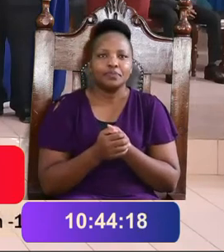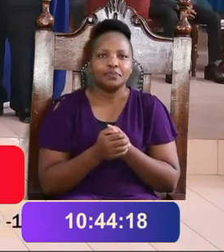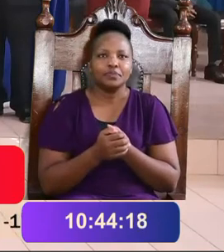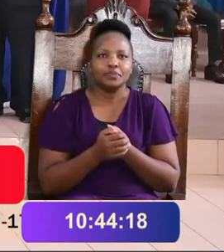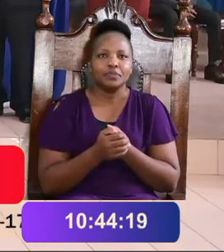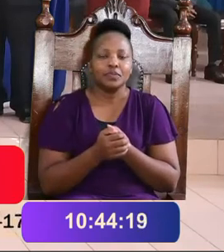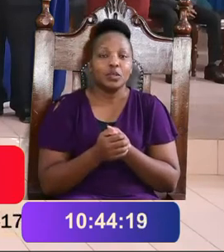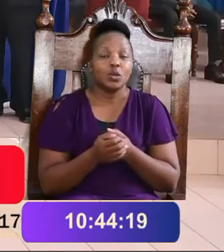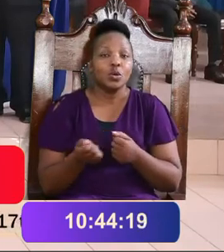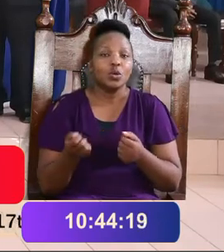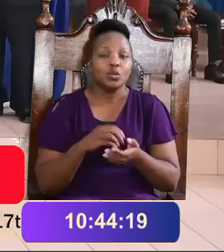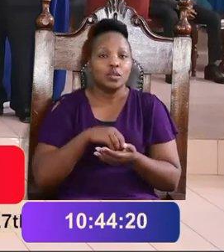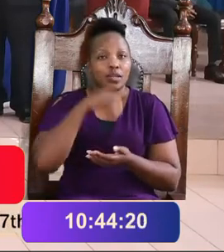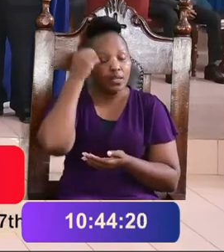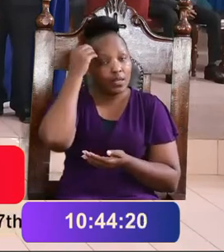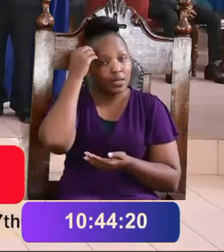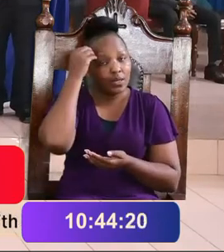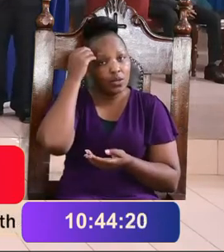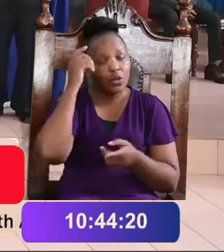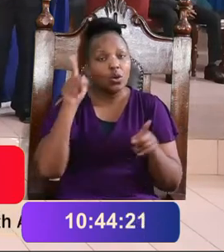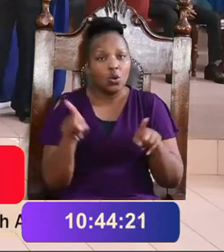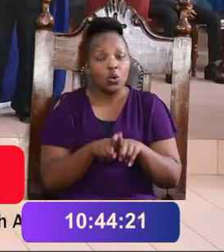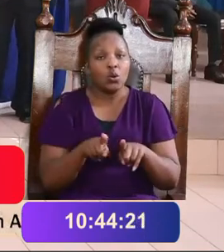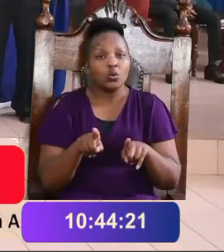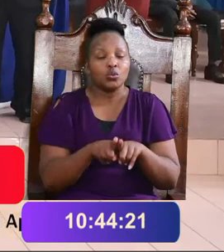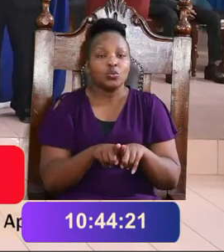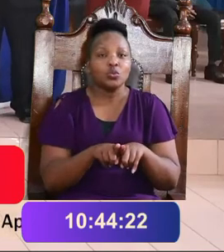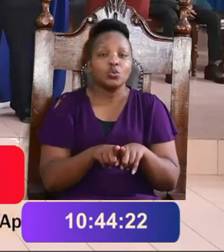na masomo pia wanataka wanapata